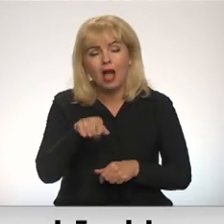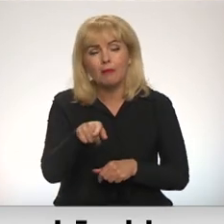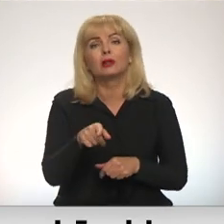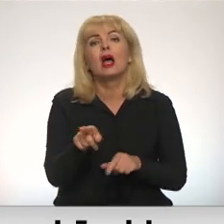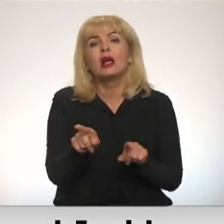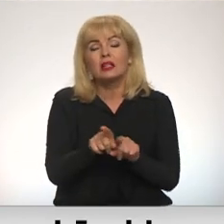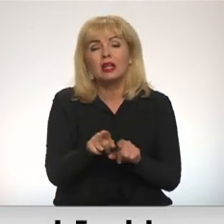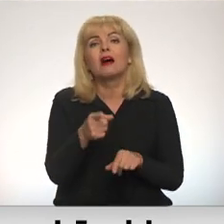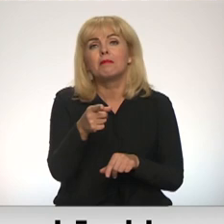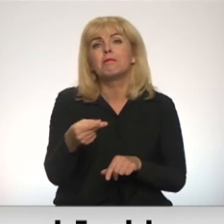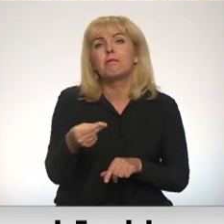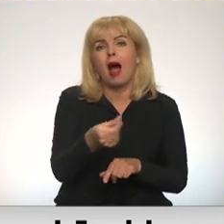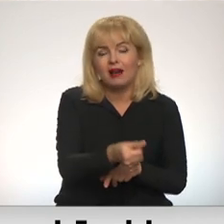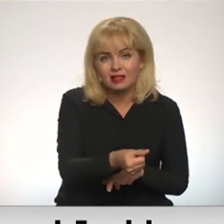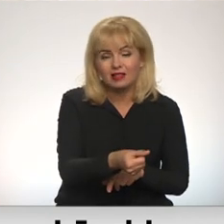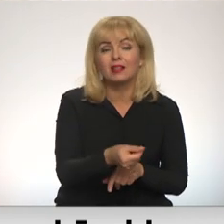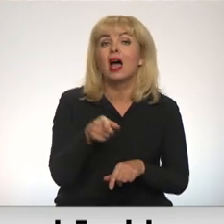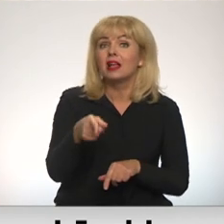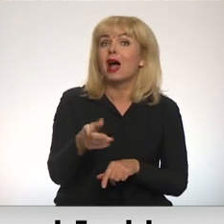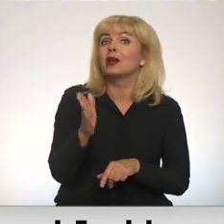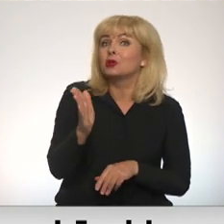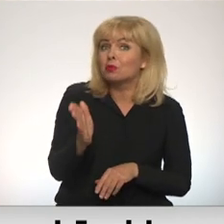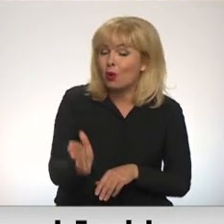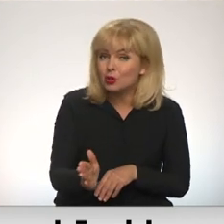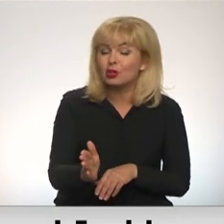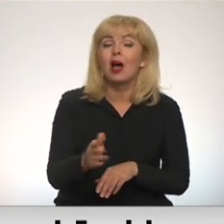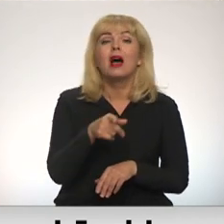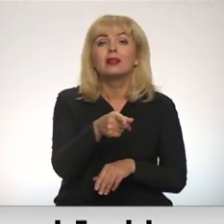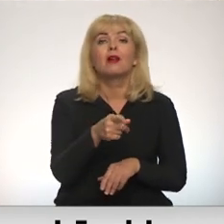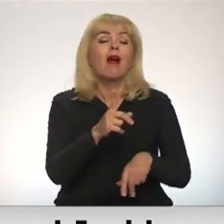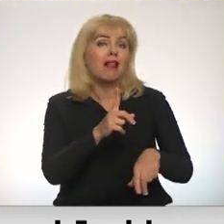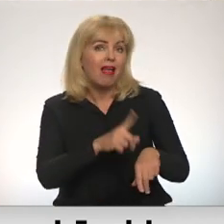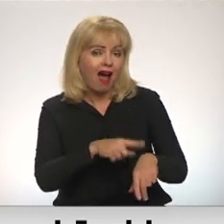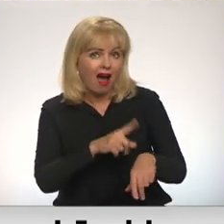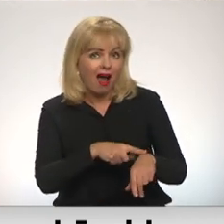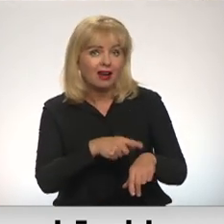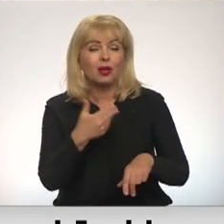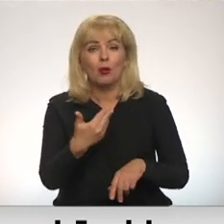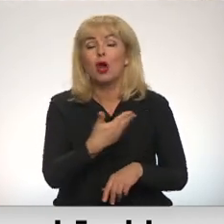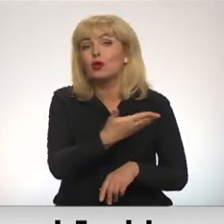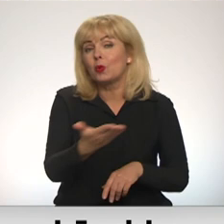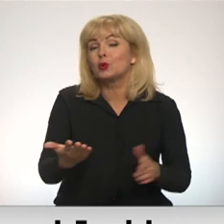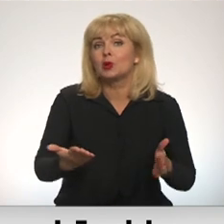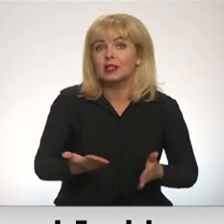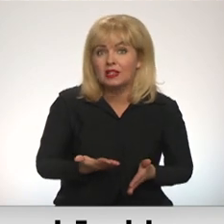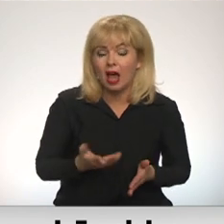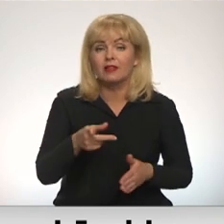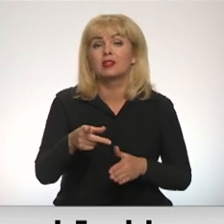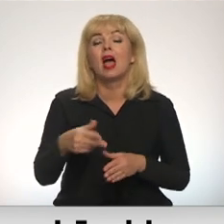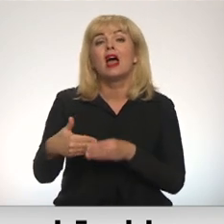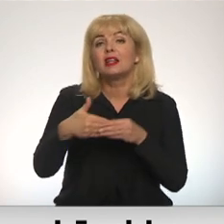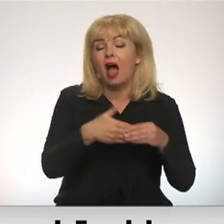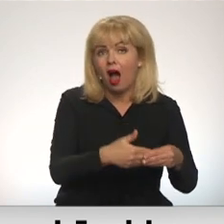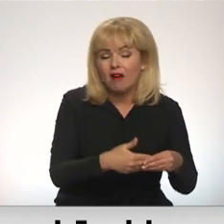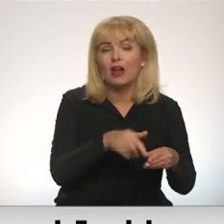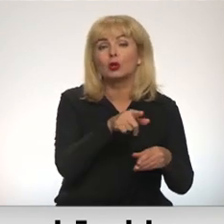tik un tik izmaksās, ja, tas jums būs tik un tik laika no jūsu dzīves, ja, jāved viņš varbūt uz nometni, jāved